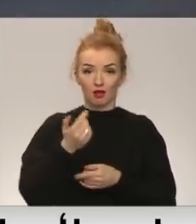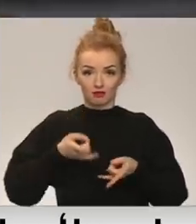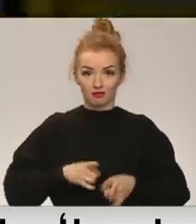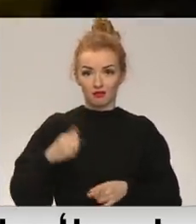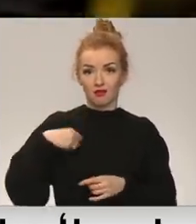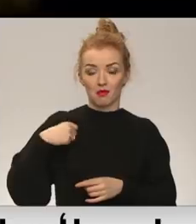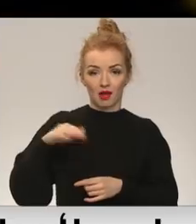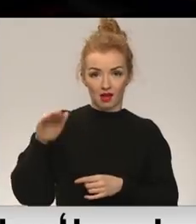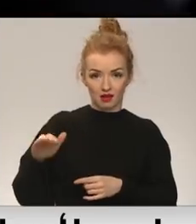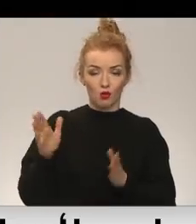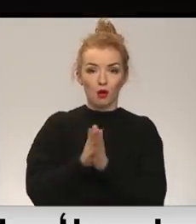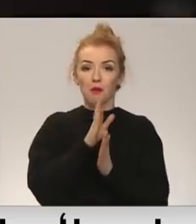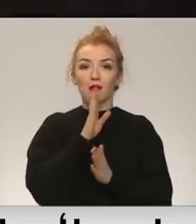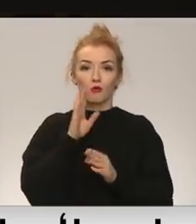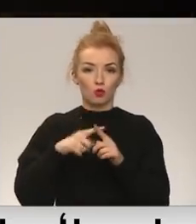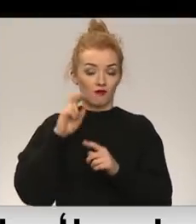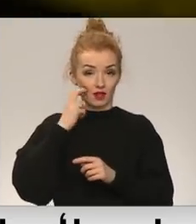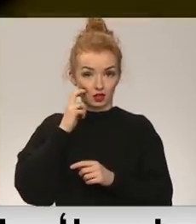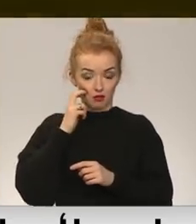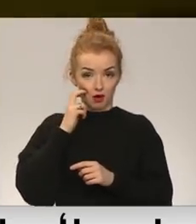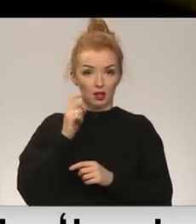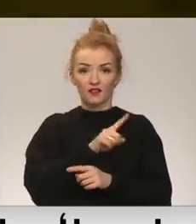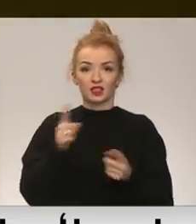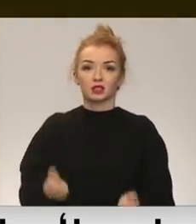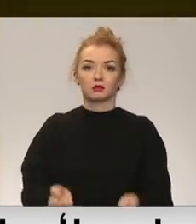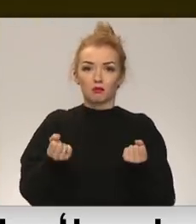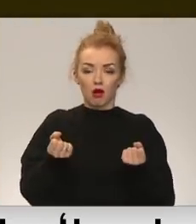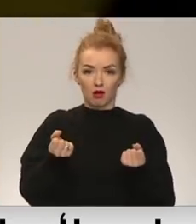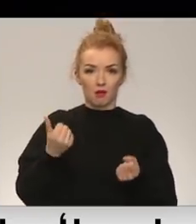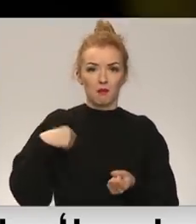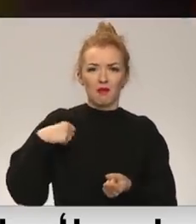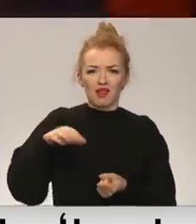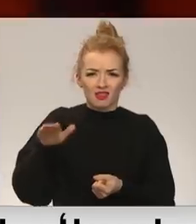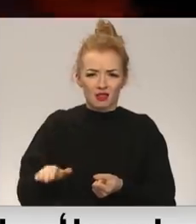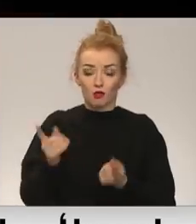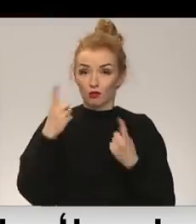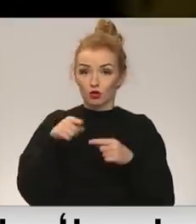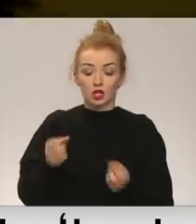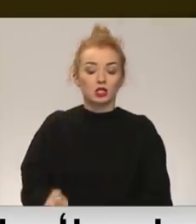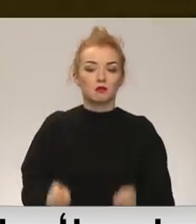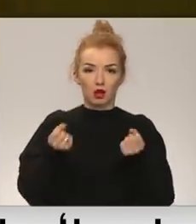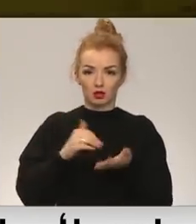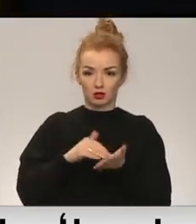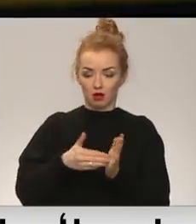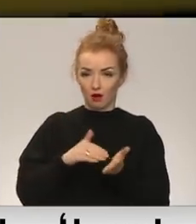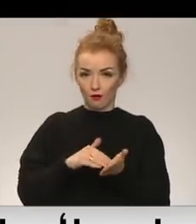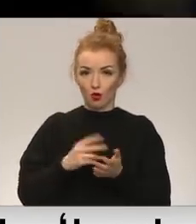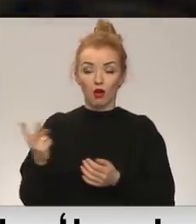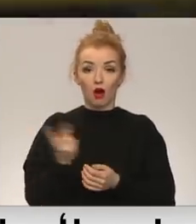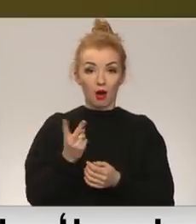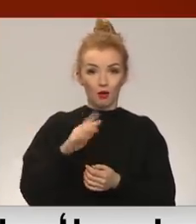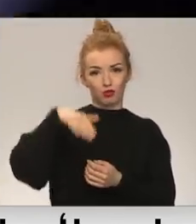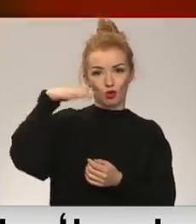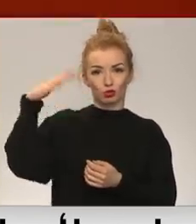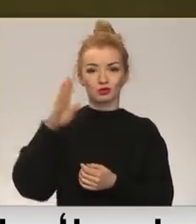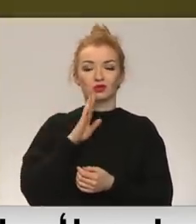dzimusi meitenīte ar savu māti un vecmāmiņu. Vissmagāk cietusi tieši meitene, kura pašlaik atrodas kritiskā stāvoklī. Abu pieaugušo